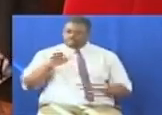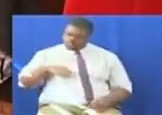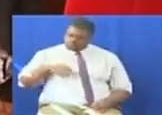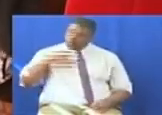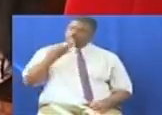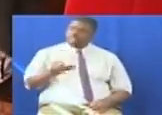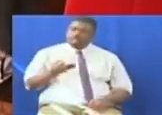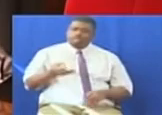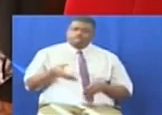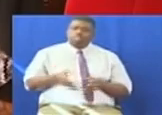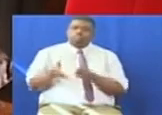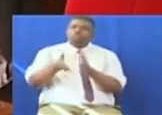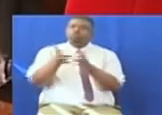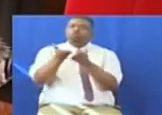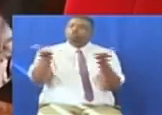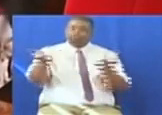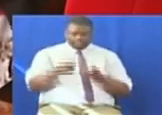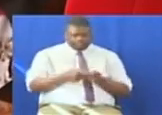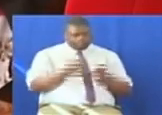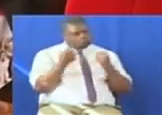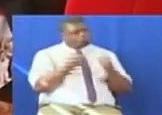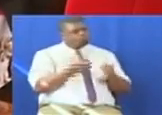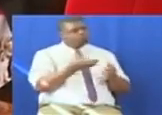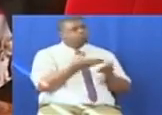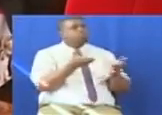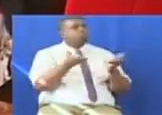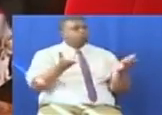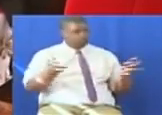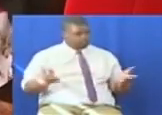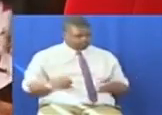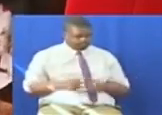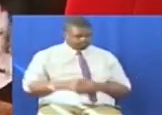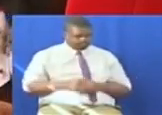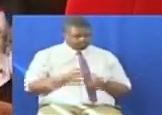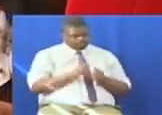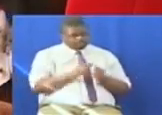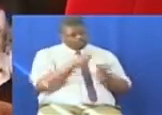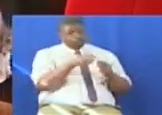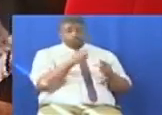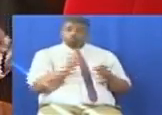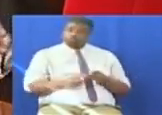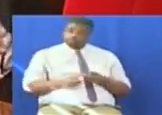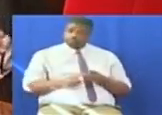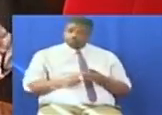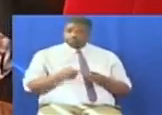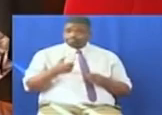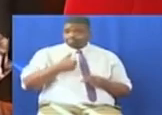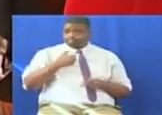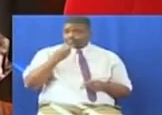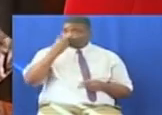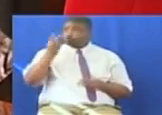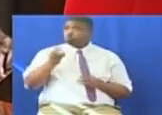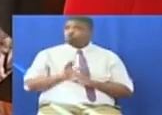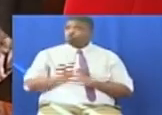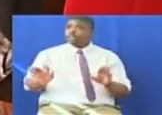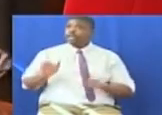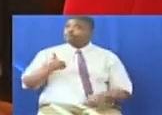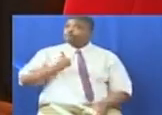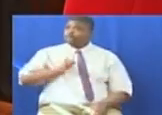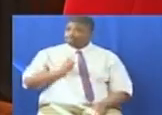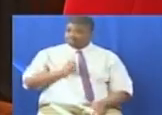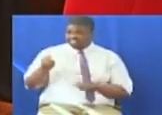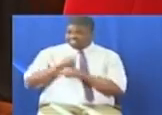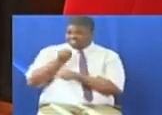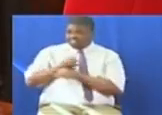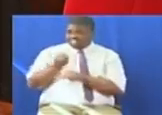namna yoyote na nguvu zozote. Kwa hiyo hayo mawili ndio mimi nimeyaona binafsi kwamba